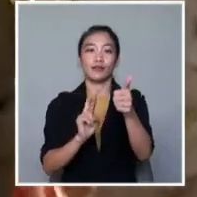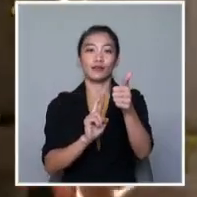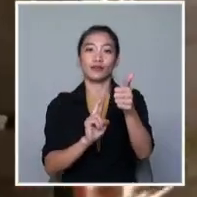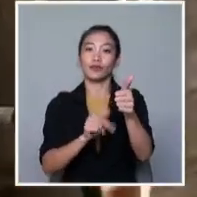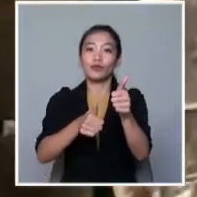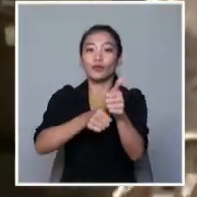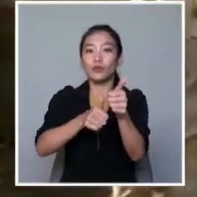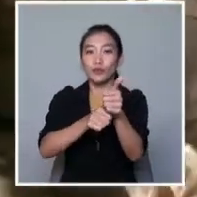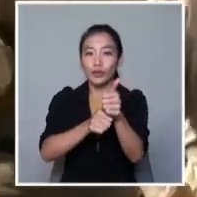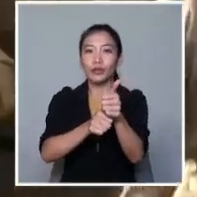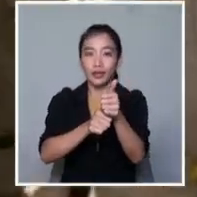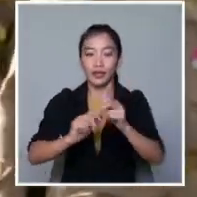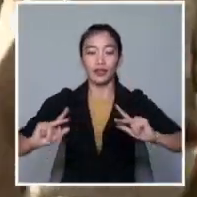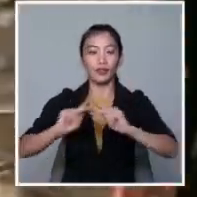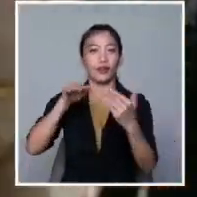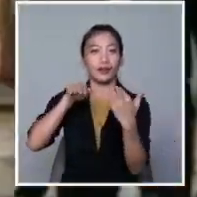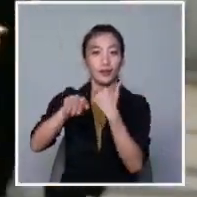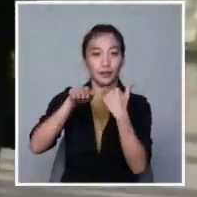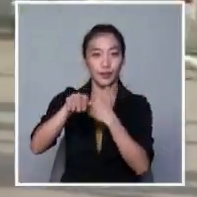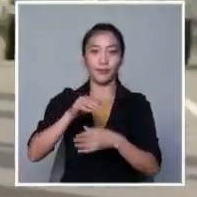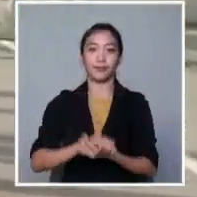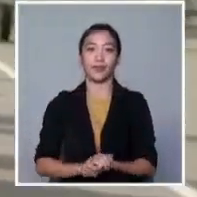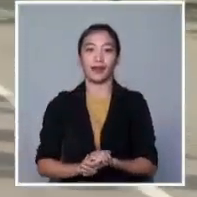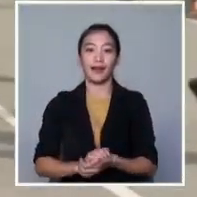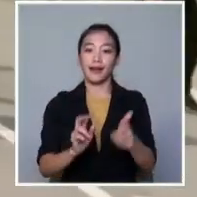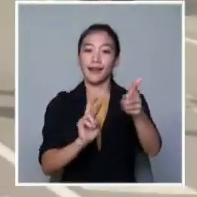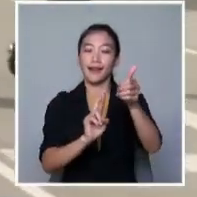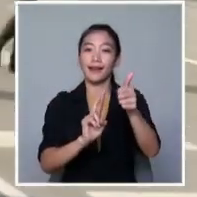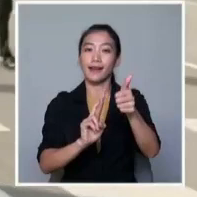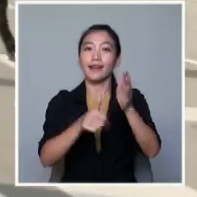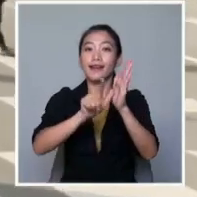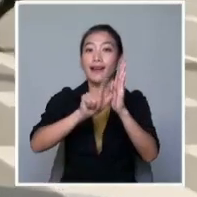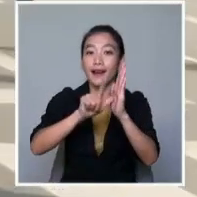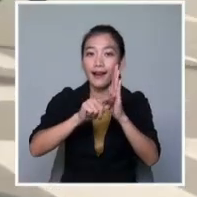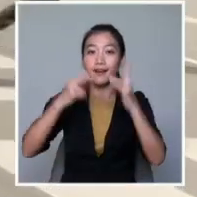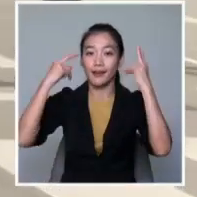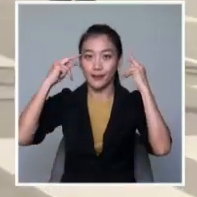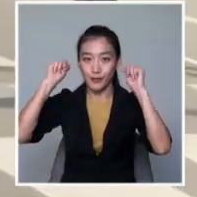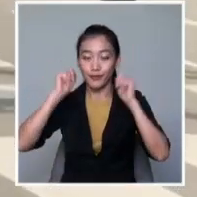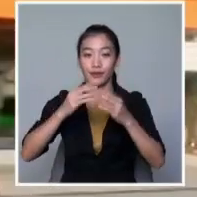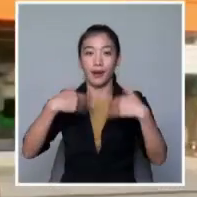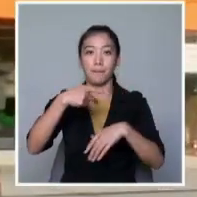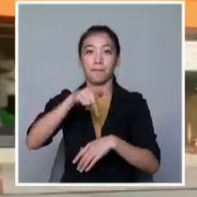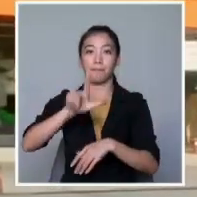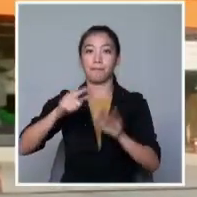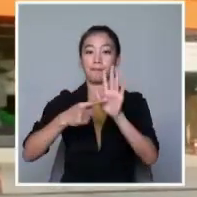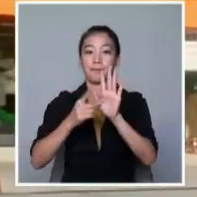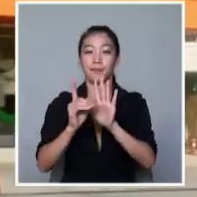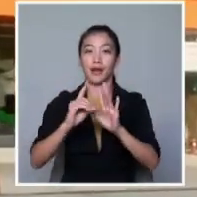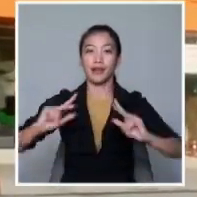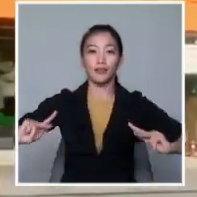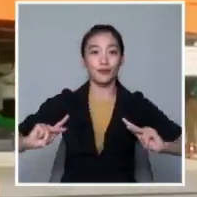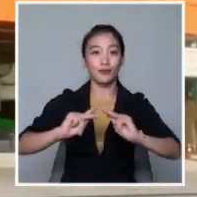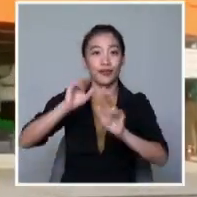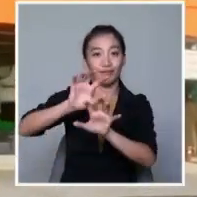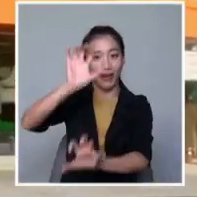มนายดิษฐทัศน์โหตกิจเลขาธิการนายกรัฐมนตรีรวมถึงนายชัดชัยพรมเลิศปลัดกระทรวงมหาดไทยและคณะเดินทางลงพื้น